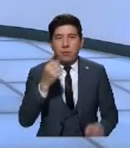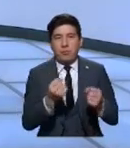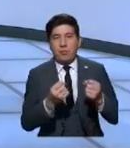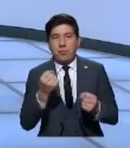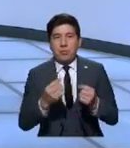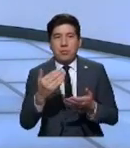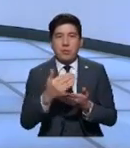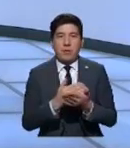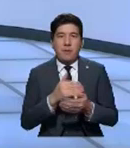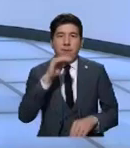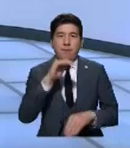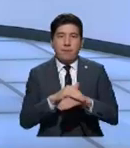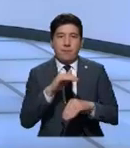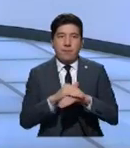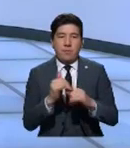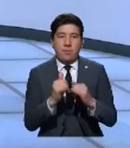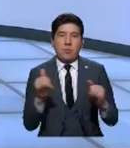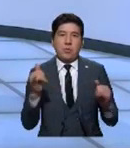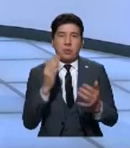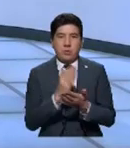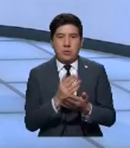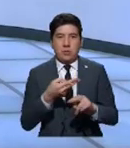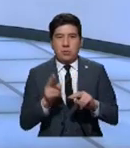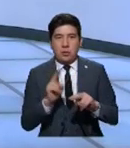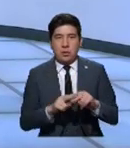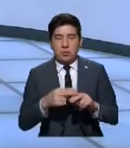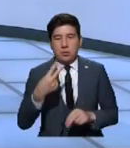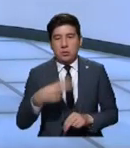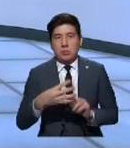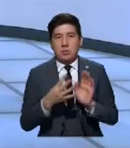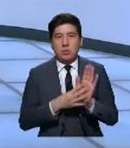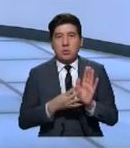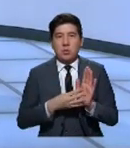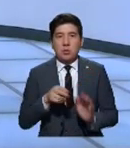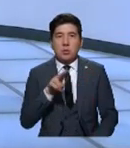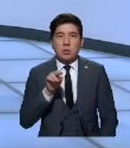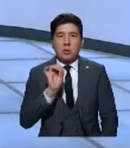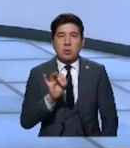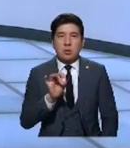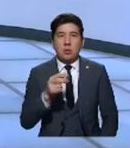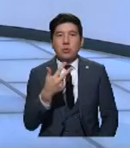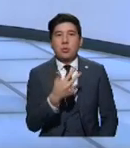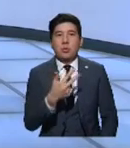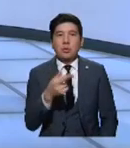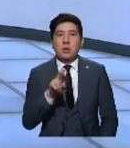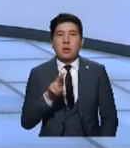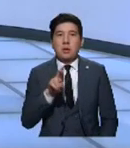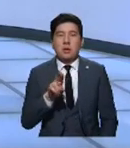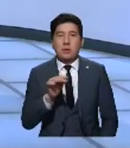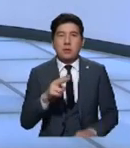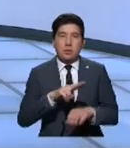секілді фактілер жиілейді. Заң бұзушылықтың алдын алу үшін 29 желтоқсан мен 3 қаңтар аралығында Астана қалалық